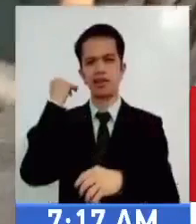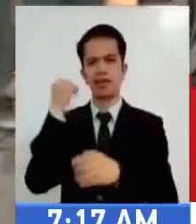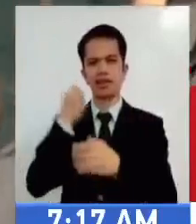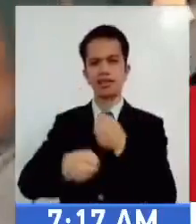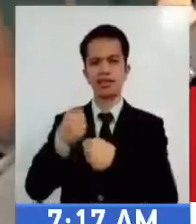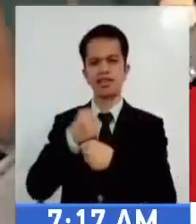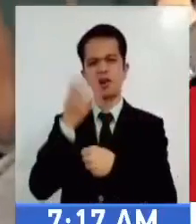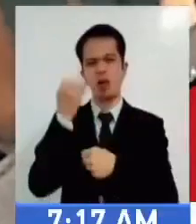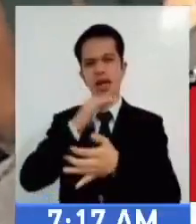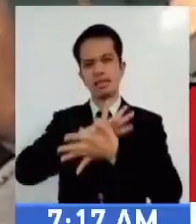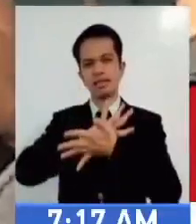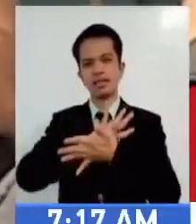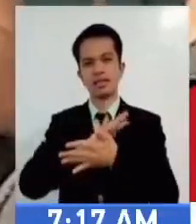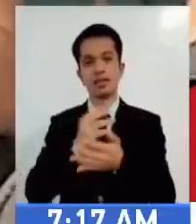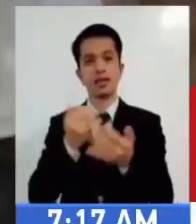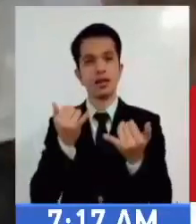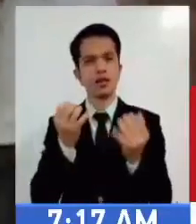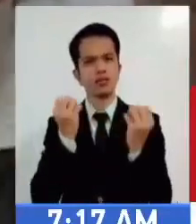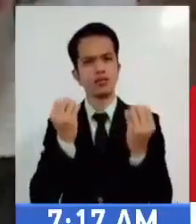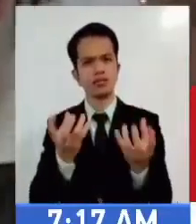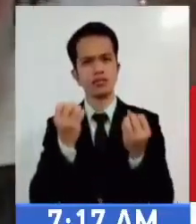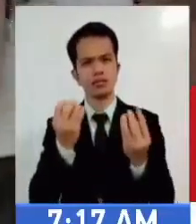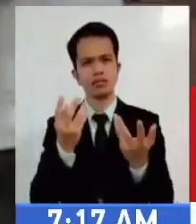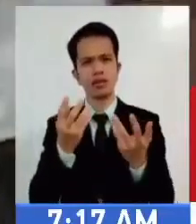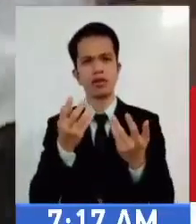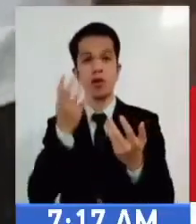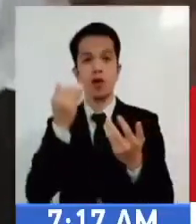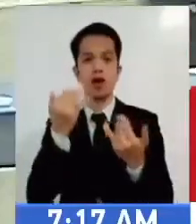ngayon, siguro kasi yung restriction mas maluwag.